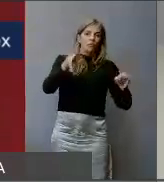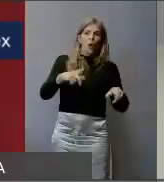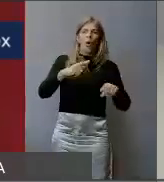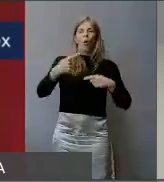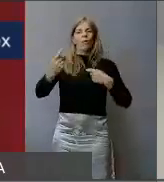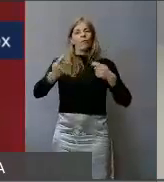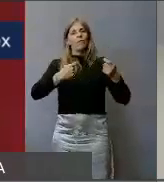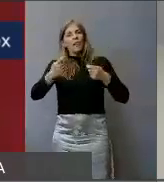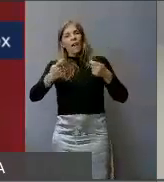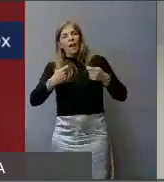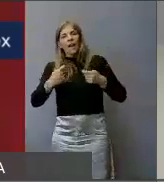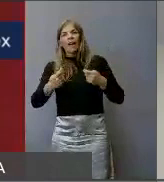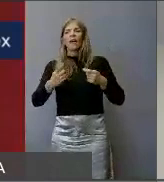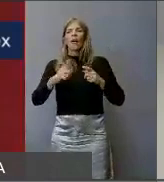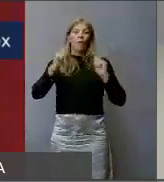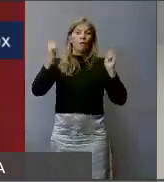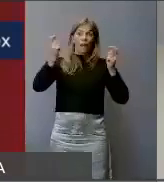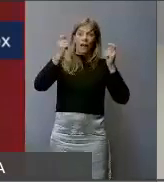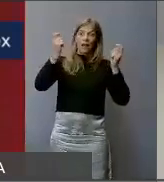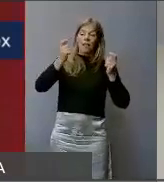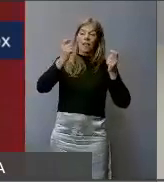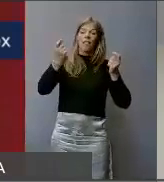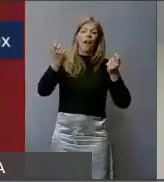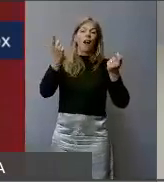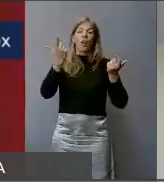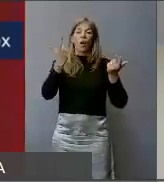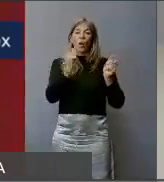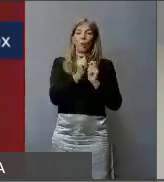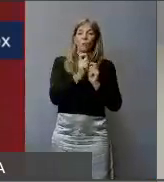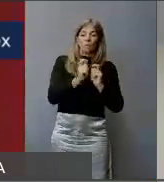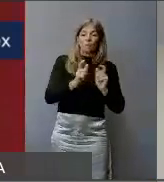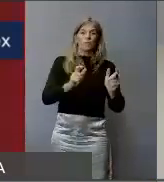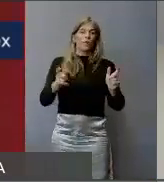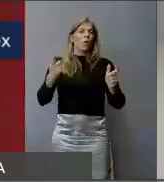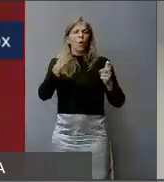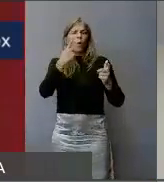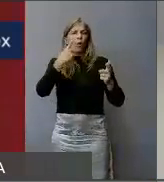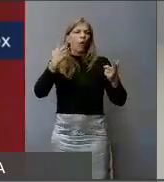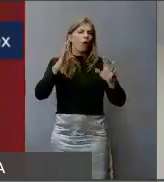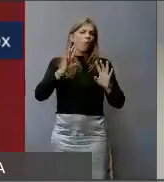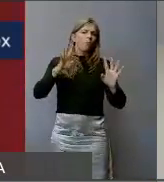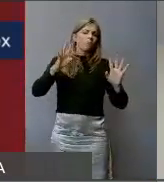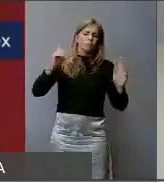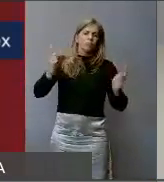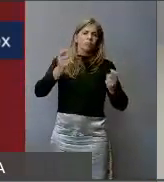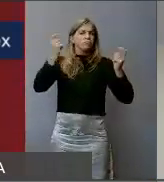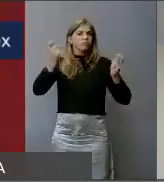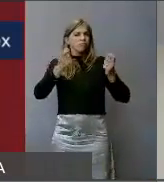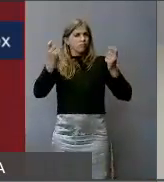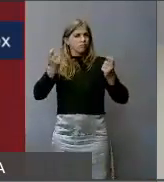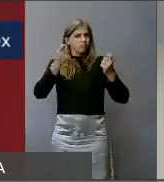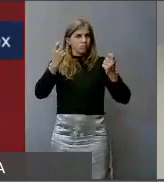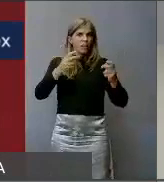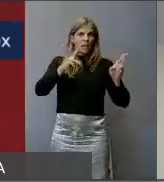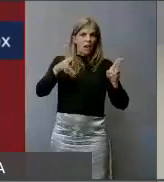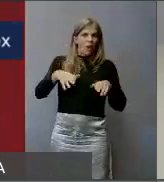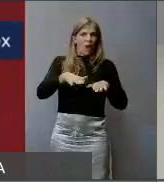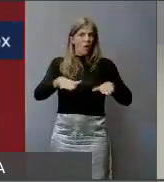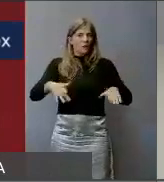ma anche tanti mercatini o o anche manifestazione che potessi commercianti ma